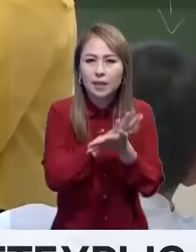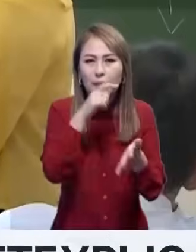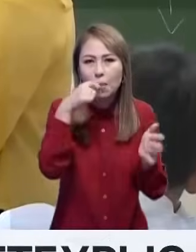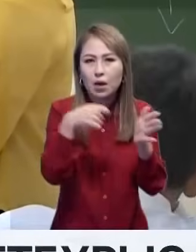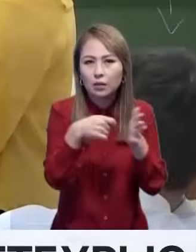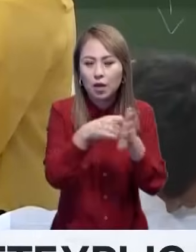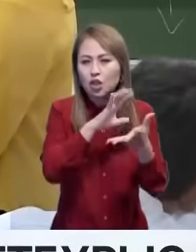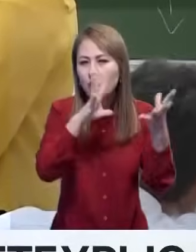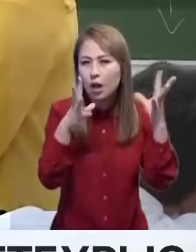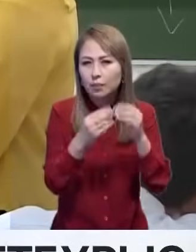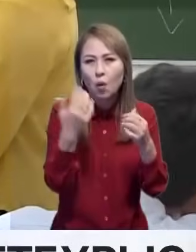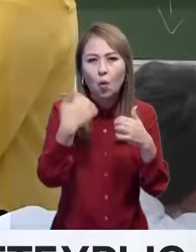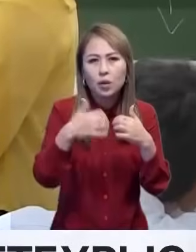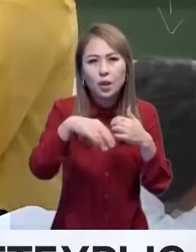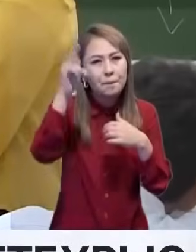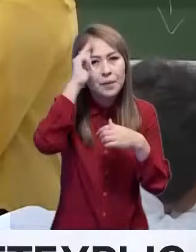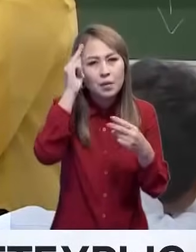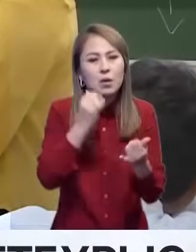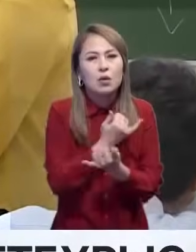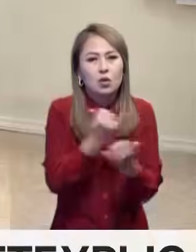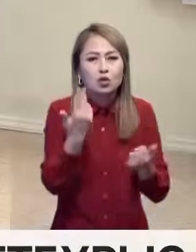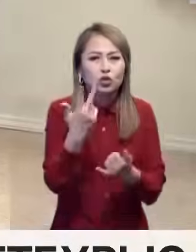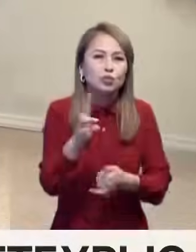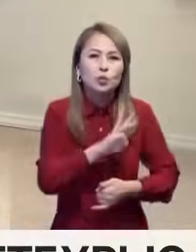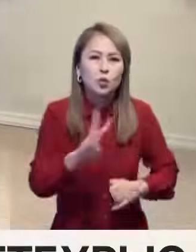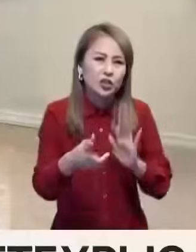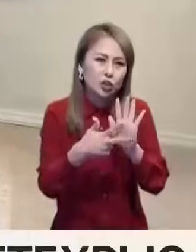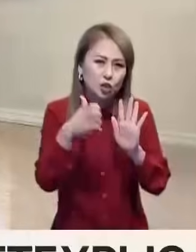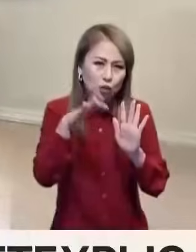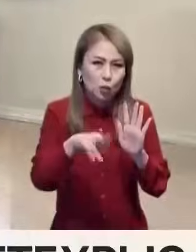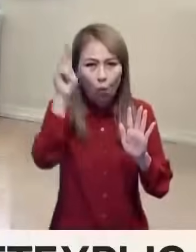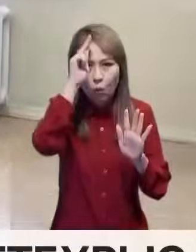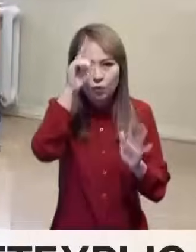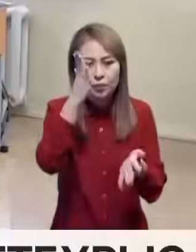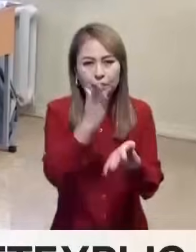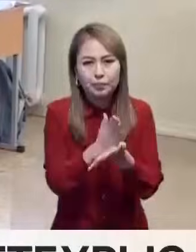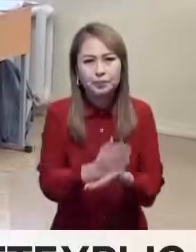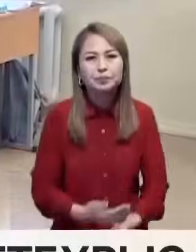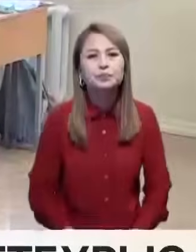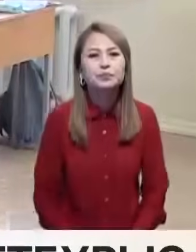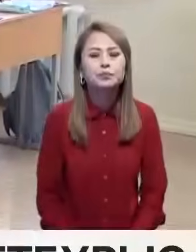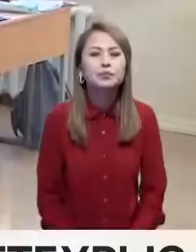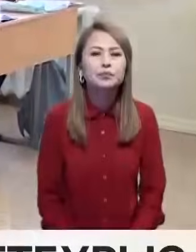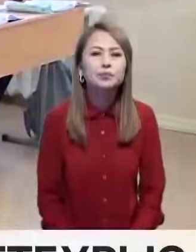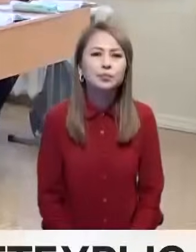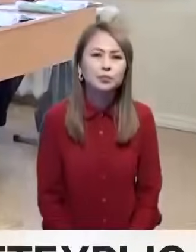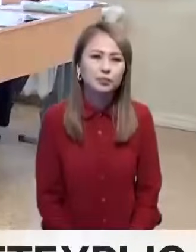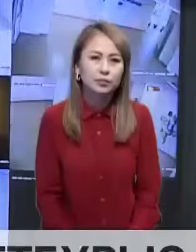тегін тамақтанады. Ал жалпы орта білім беру ошақтарында 3 миллион 800 мың оқушы білім алып жатыр.